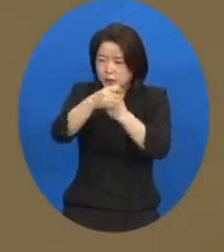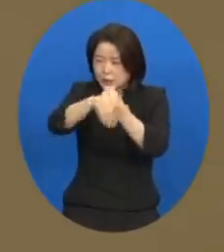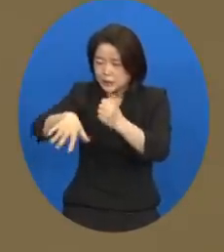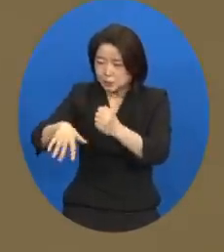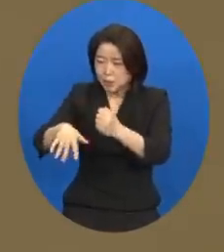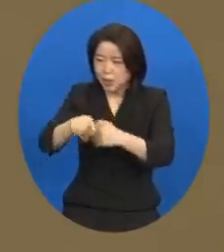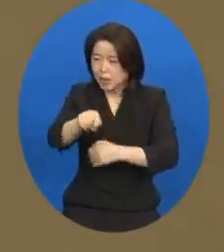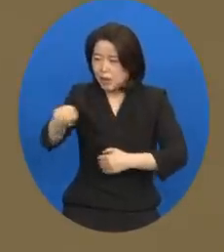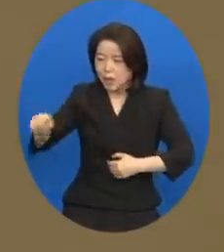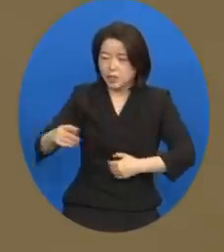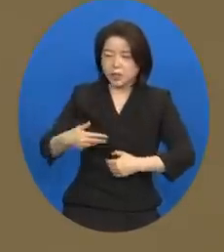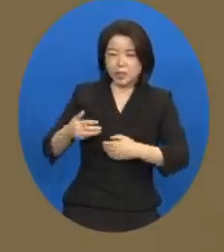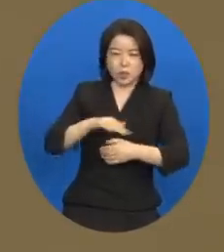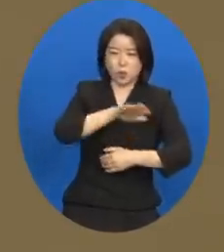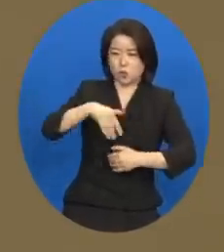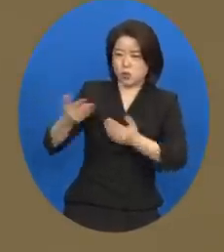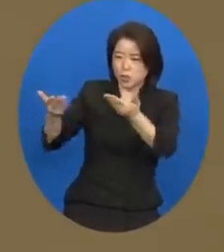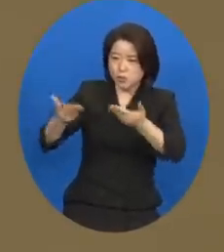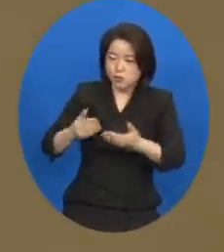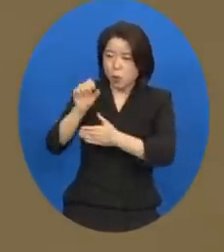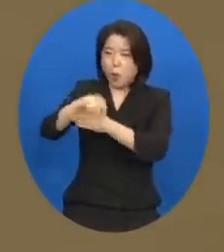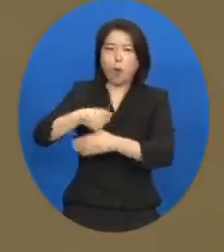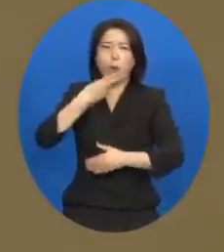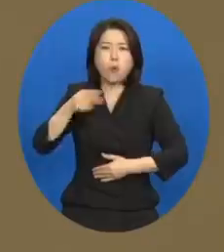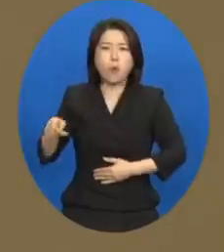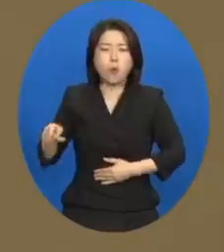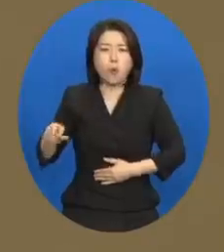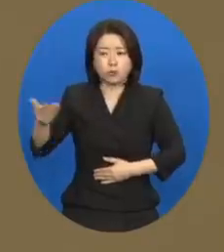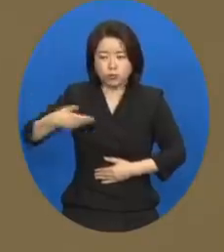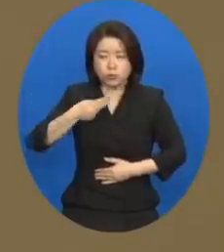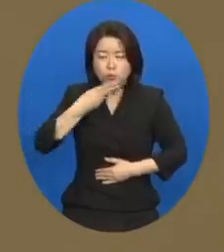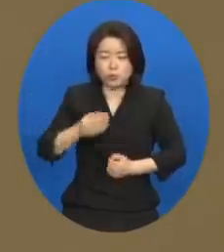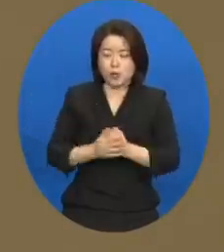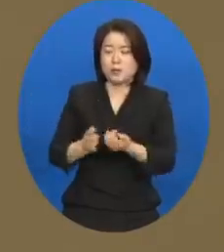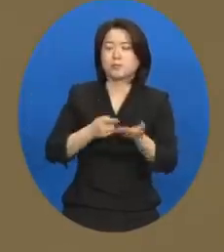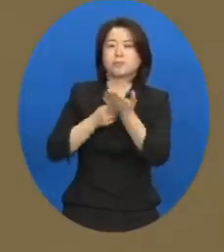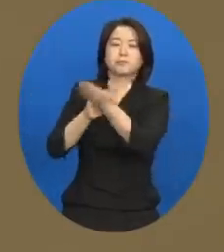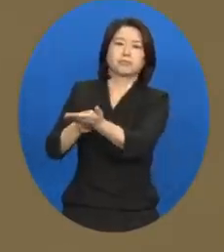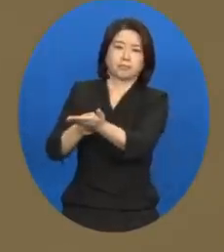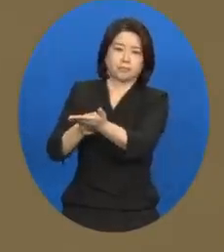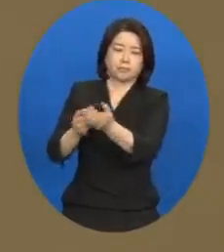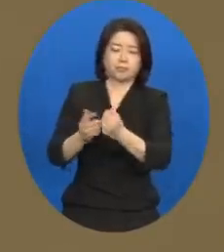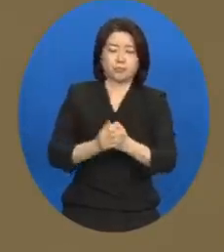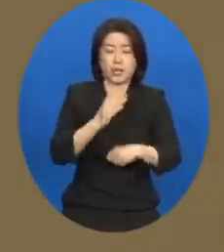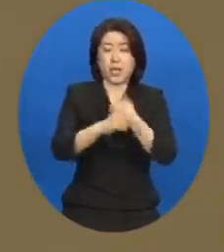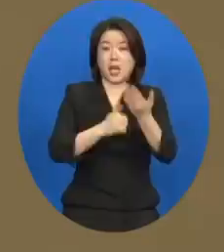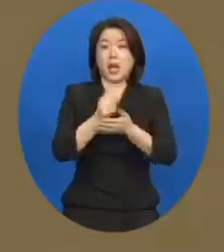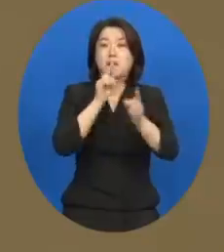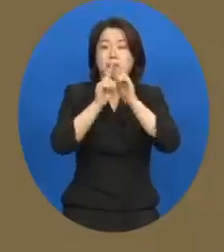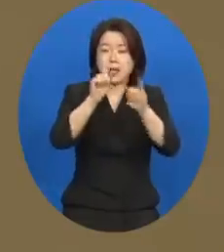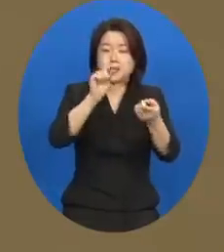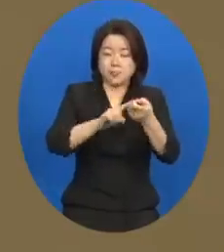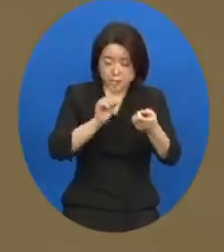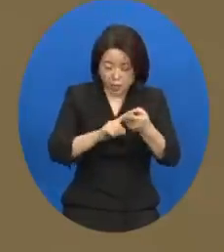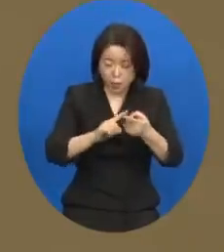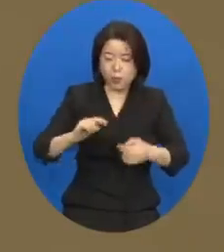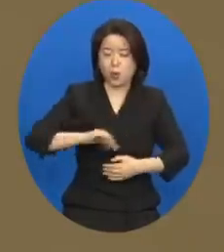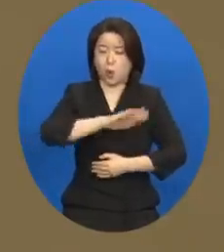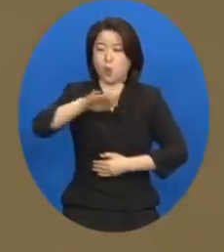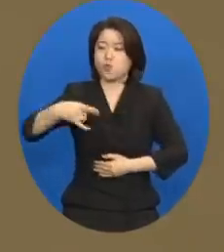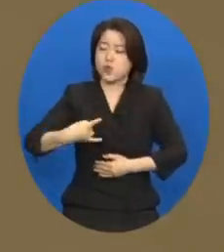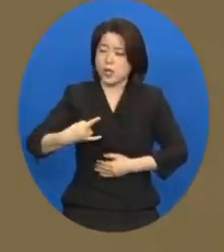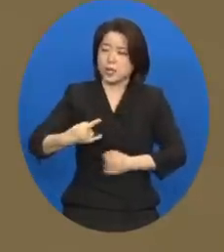성읍을 허락하지 않으니까 요구했어요. 하나님의 말씀대로 우리에게 성읍을